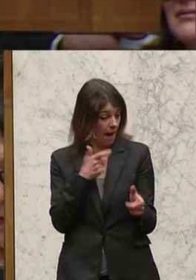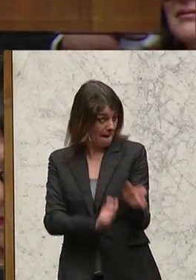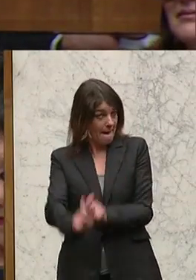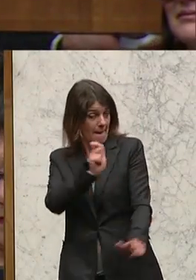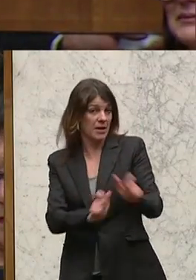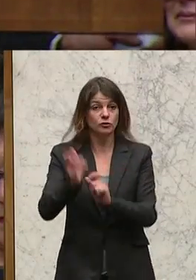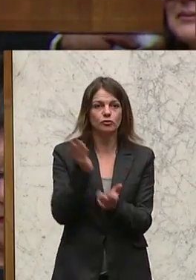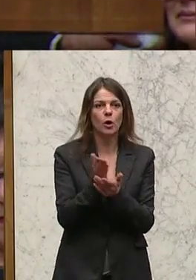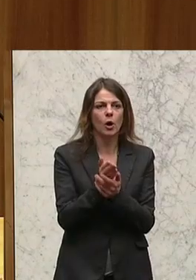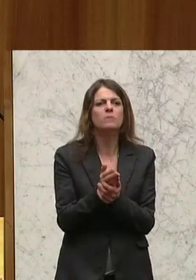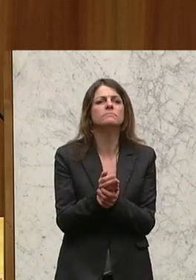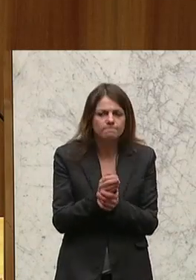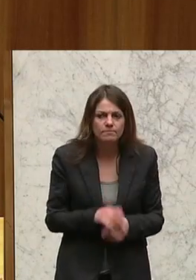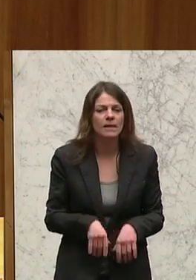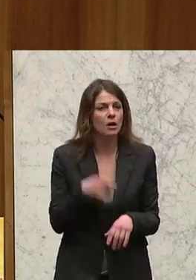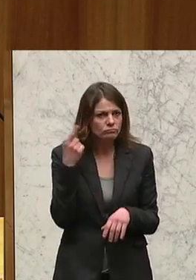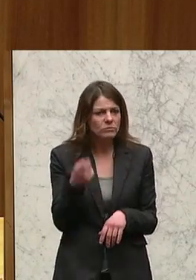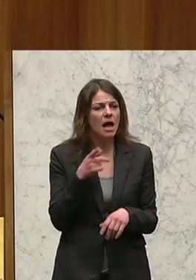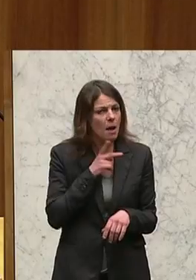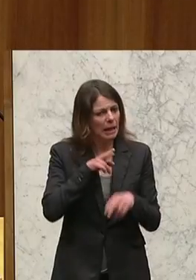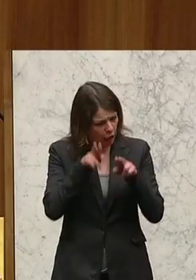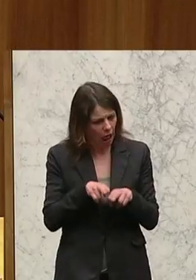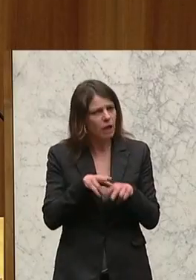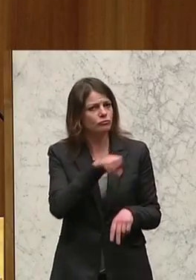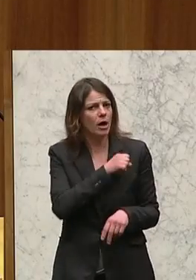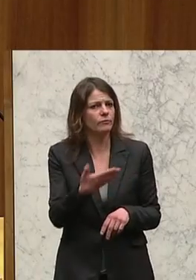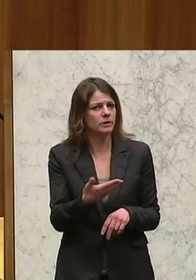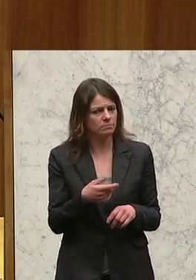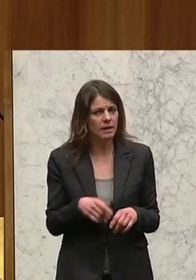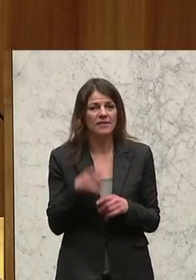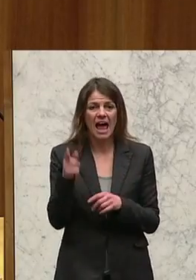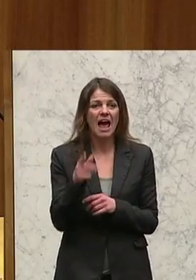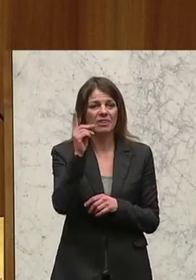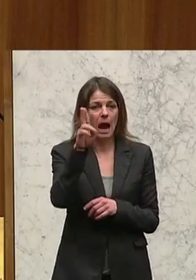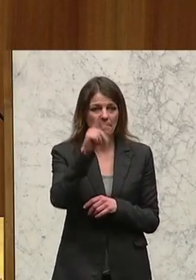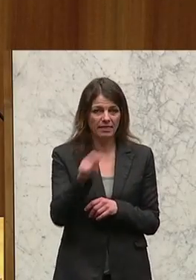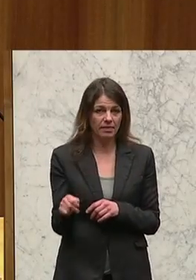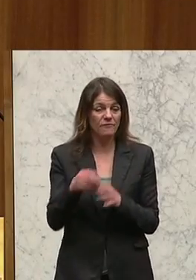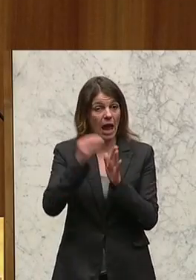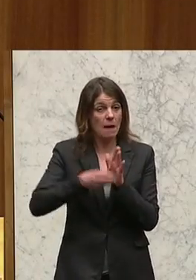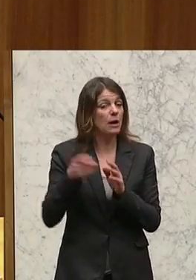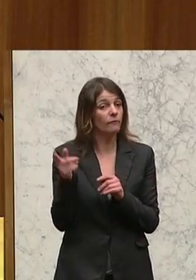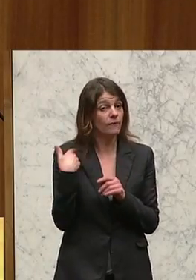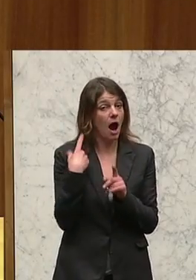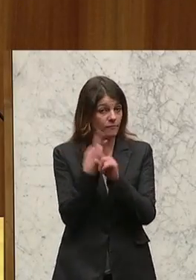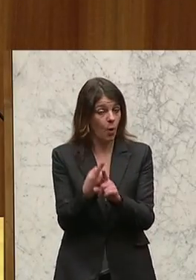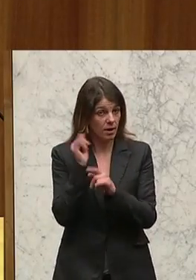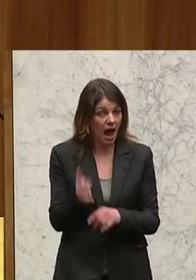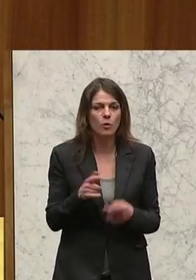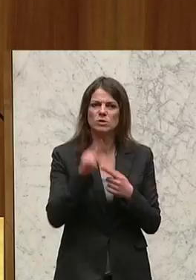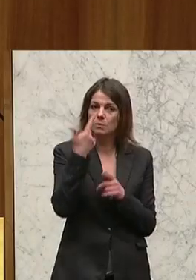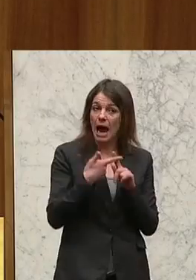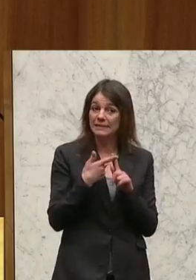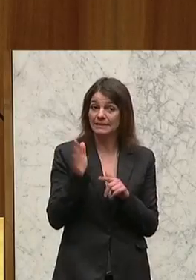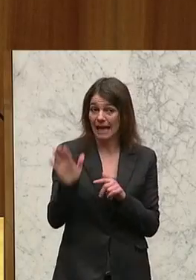haben und die dem Recht zum Durchbruch verholfen haben, nämlich die Dublin-Vereinbarungen eingehalten haben. Und zweitens, und